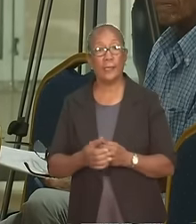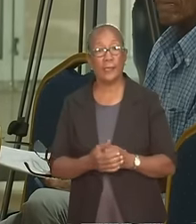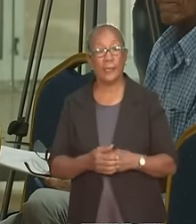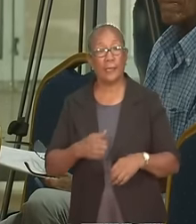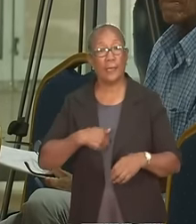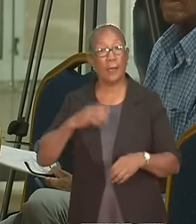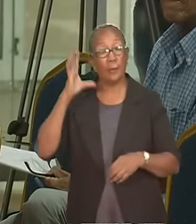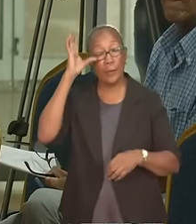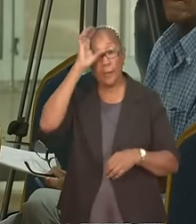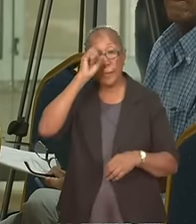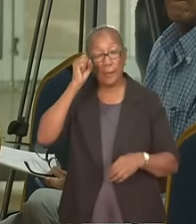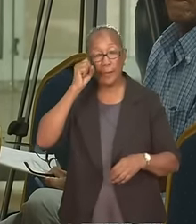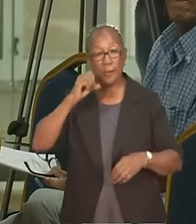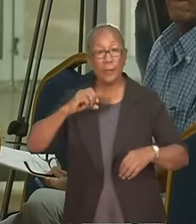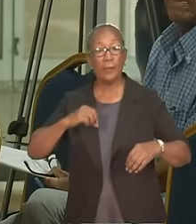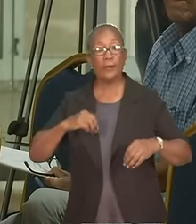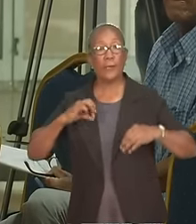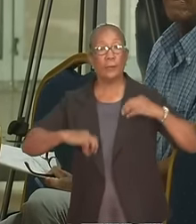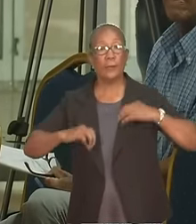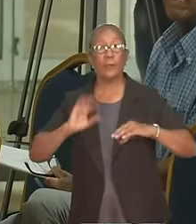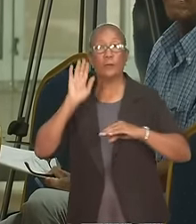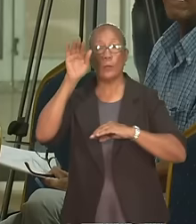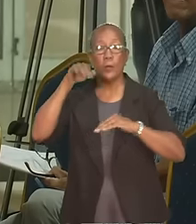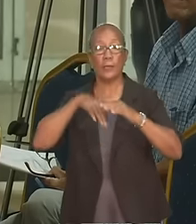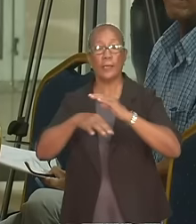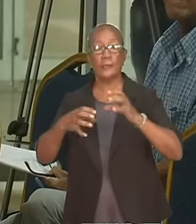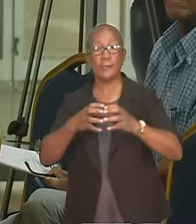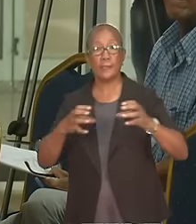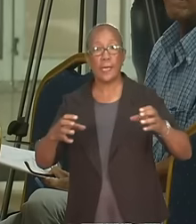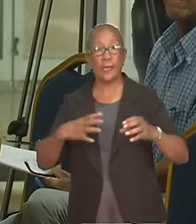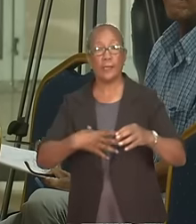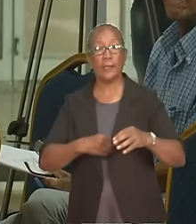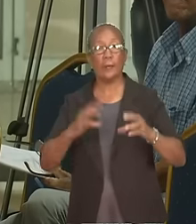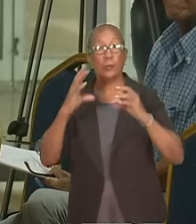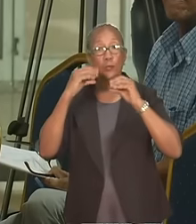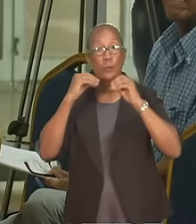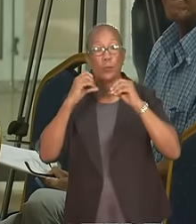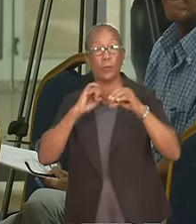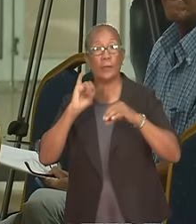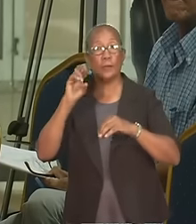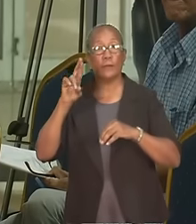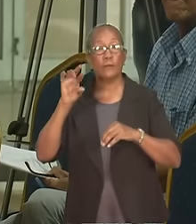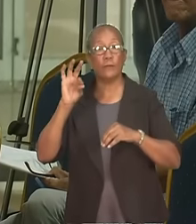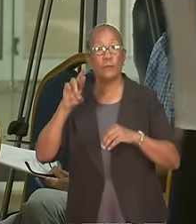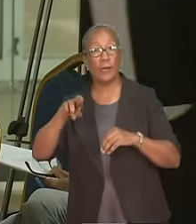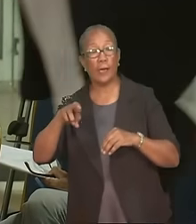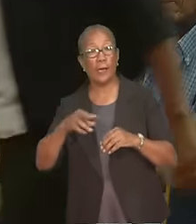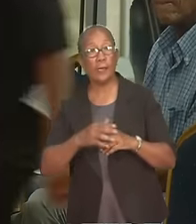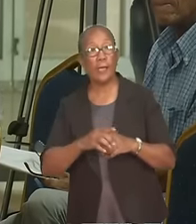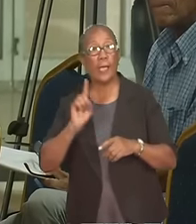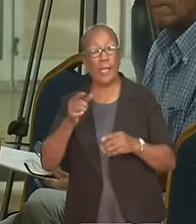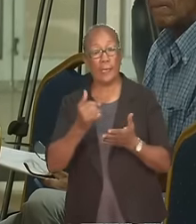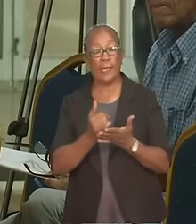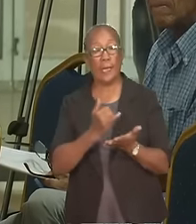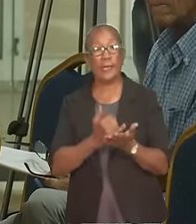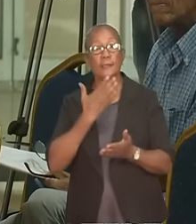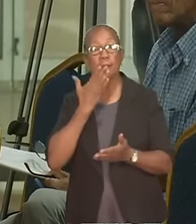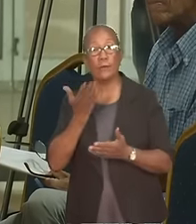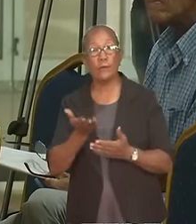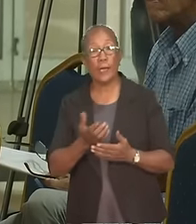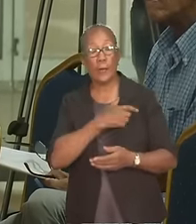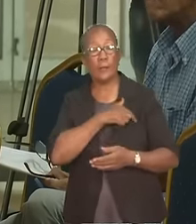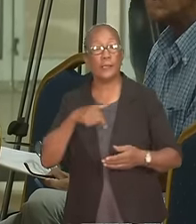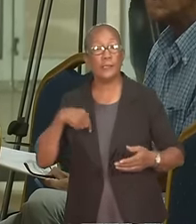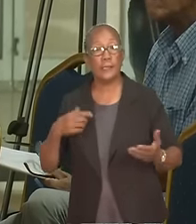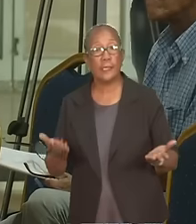van Bibis, minister Ramdin, een gesprek zou hebben met UFAF. En mijn laatste vraag.